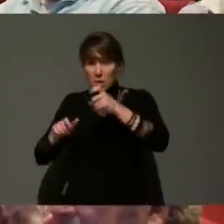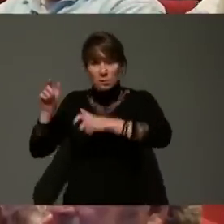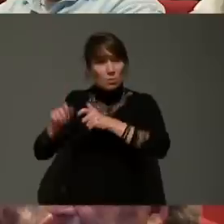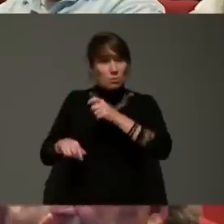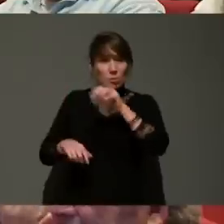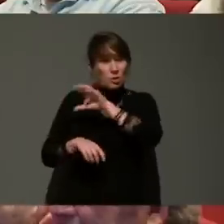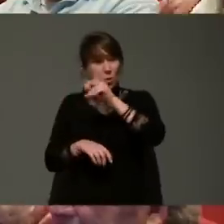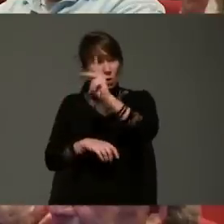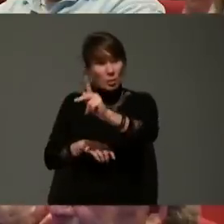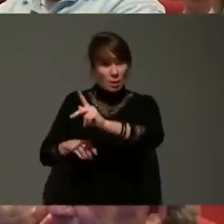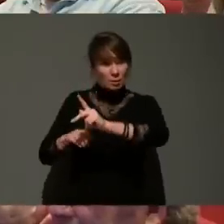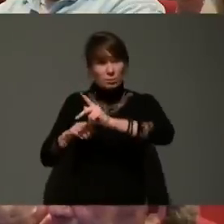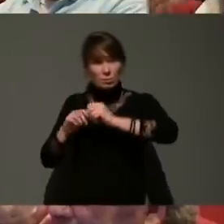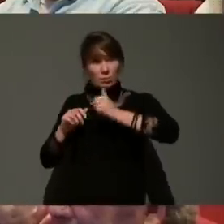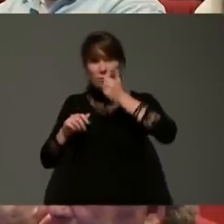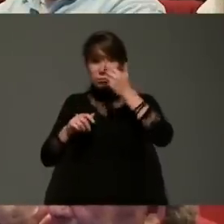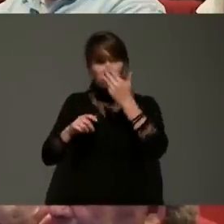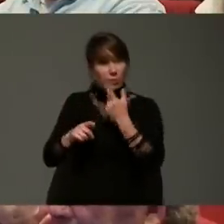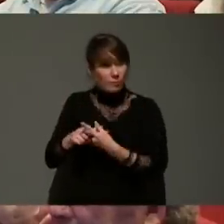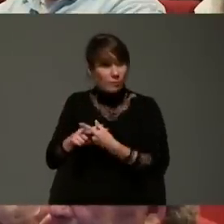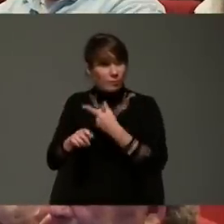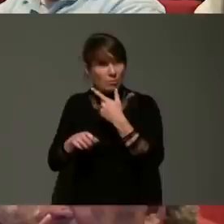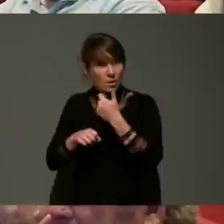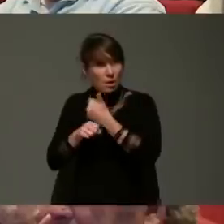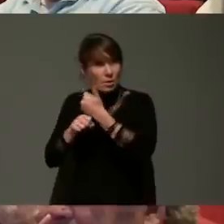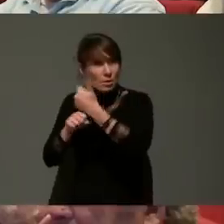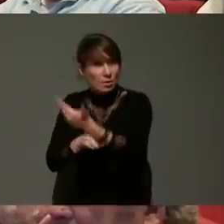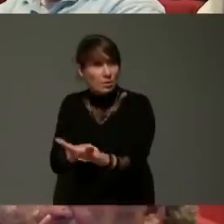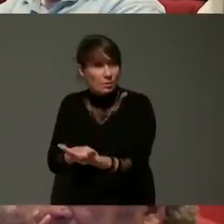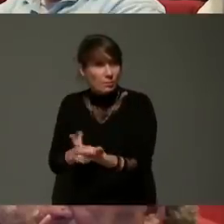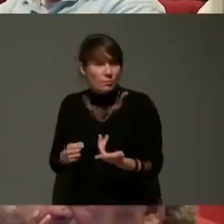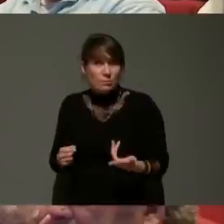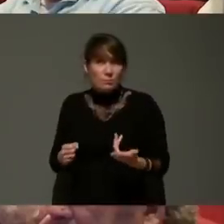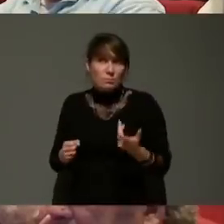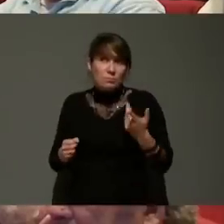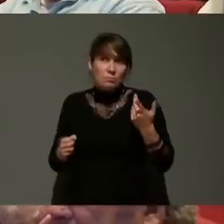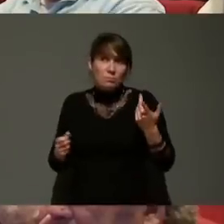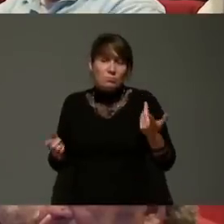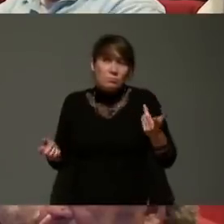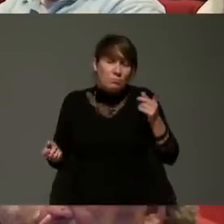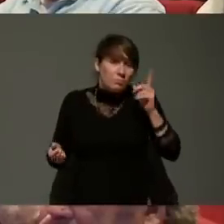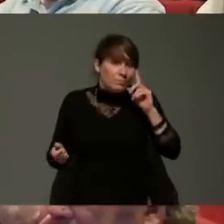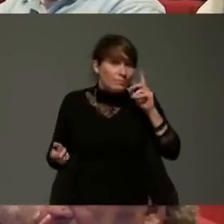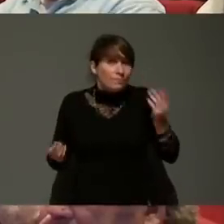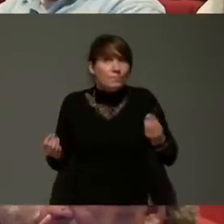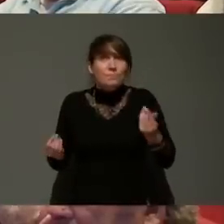100 km, voire plus dans l'année. Est-ce que c'est lié au fait que sur un ultra-trail,